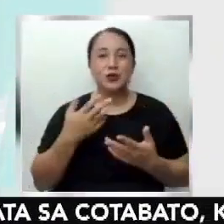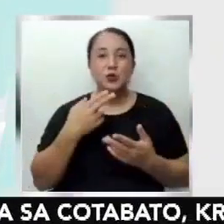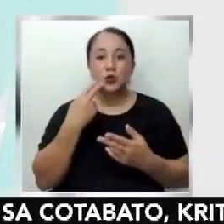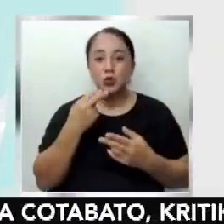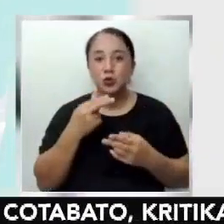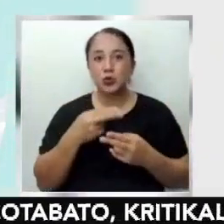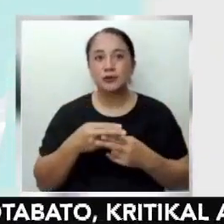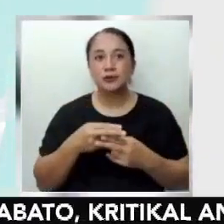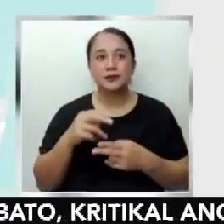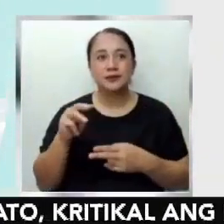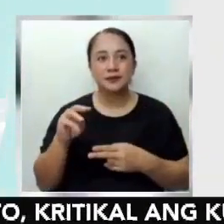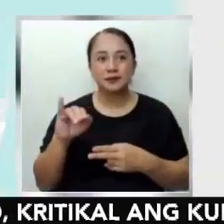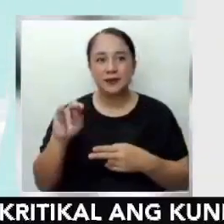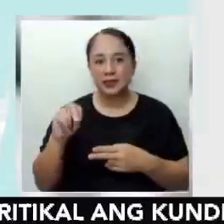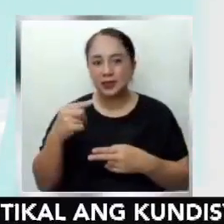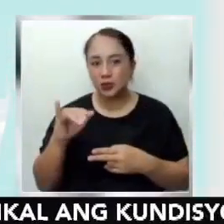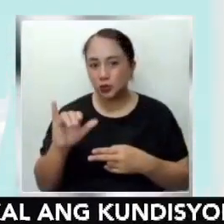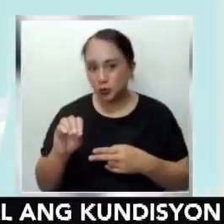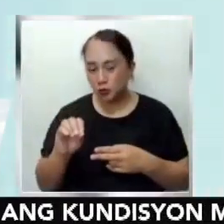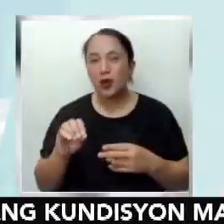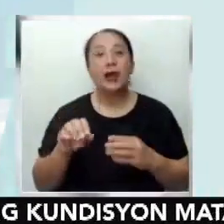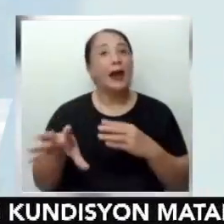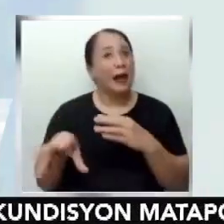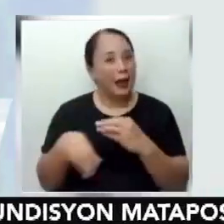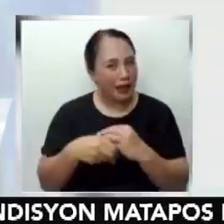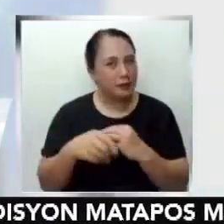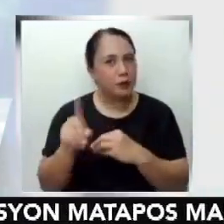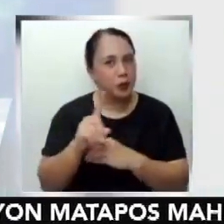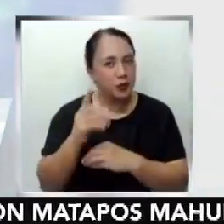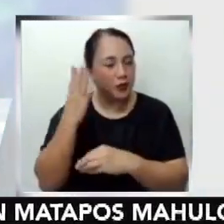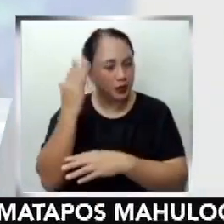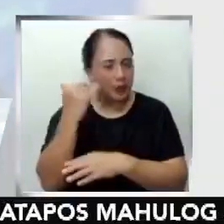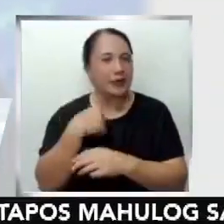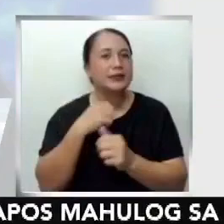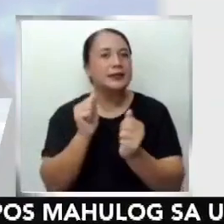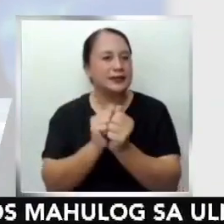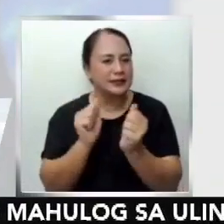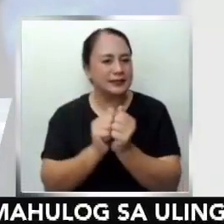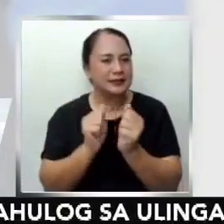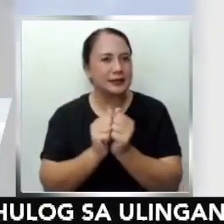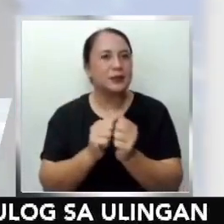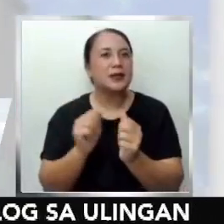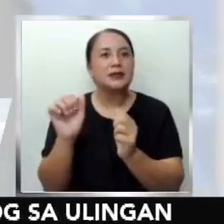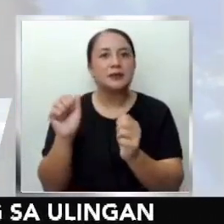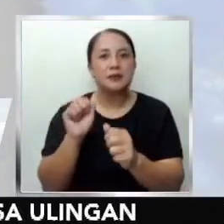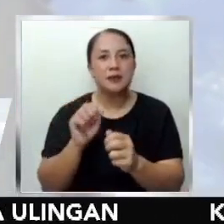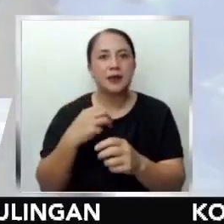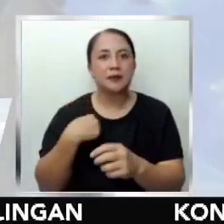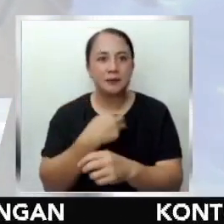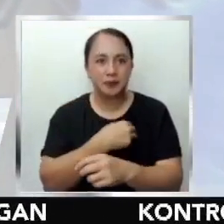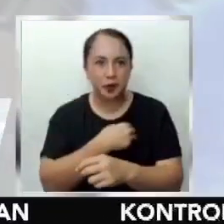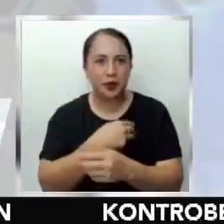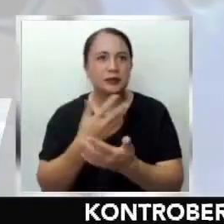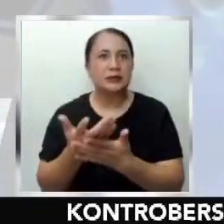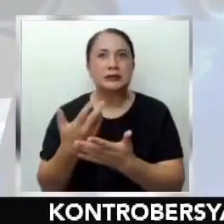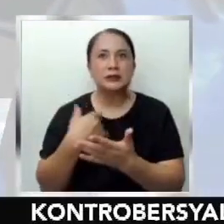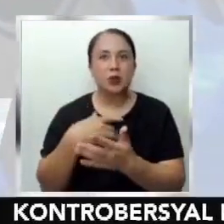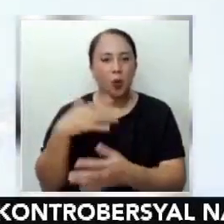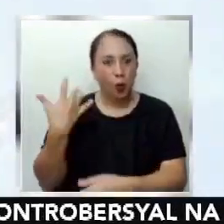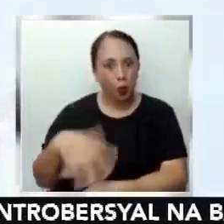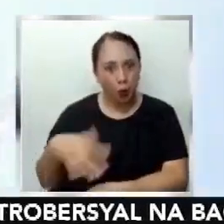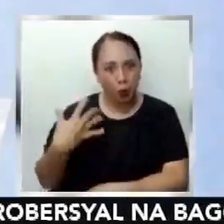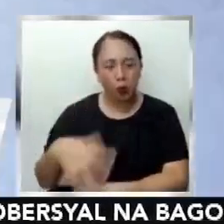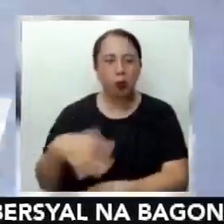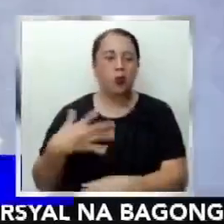IG. May bonus pa! Dahil nakasama niya rin ang co-member niyang si Woozy na sizzling hot din sa pool. And